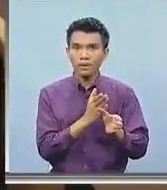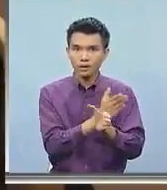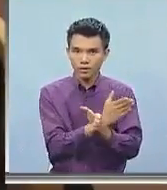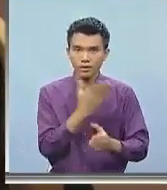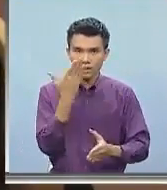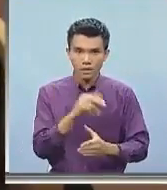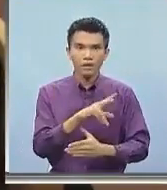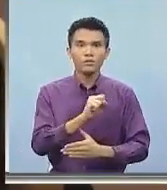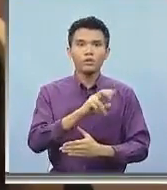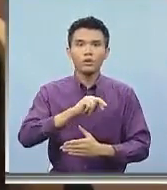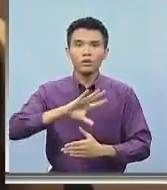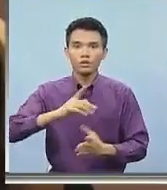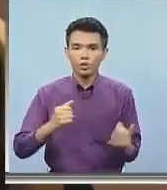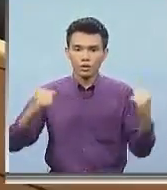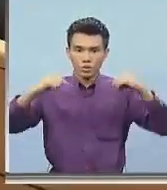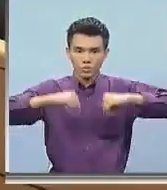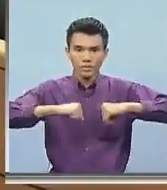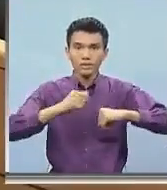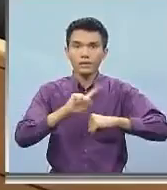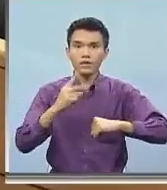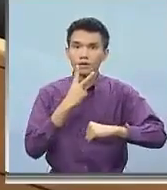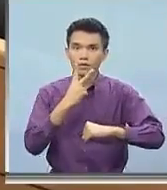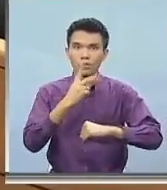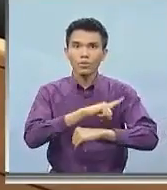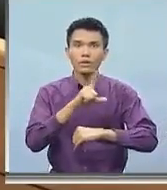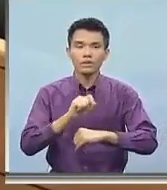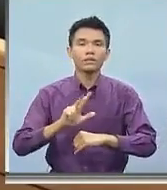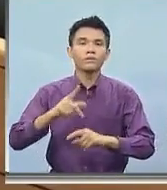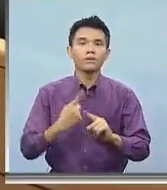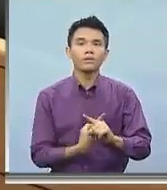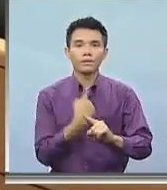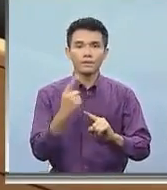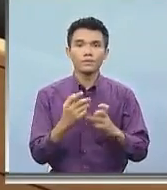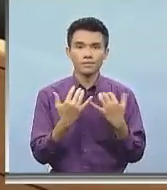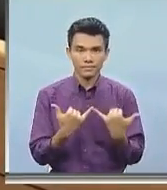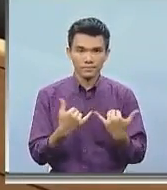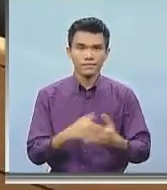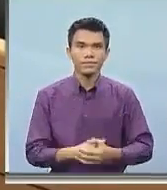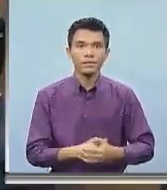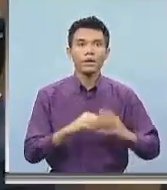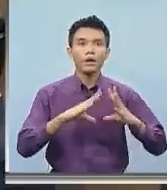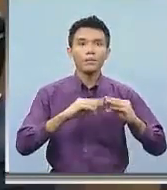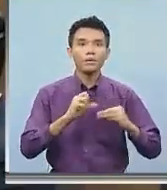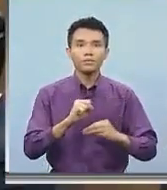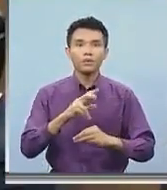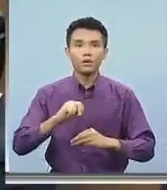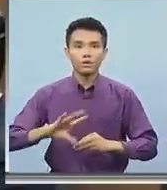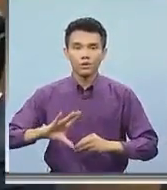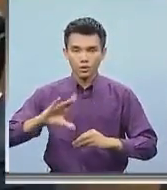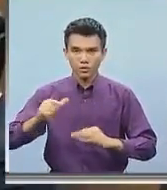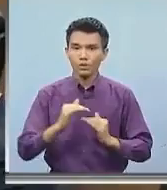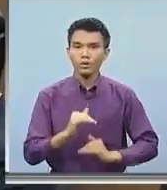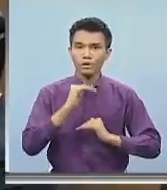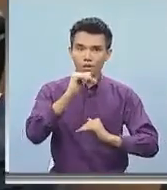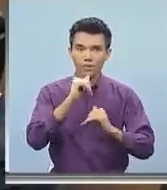สนชจะนัดลงมติถอดถอนหรือไม่วันที่ 23มกราคมนี้นอกจากนั้นวันนี้ที่ประชุมสนชยังพิจารณากำหนดวันแถลง